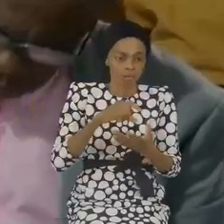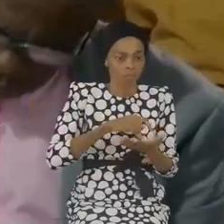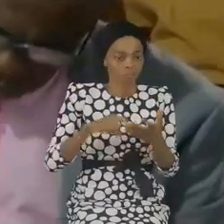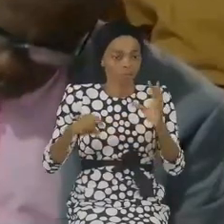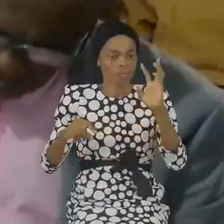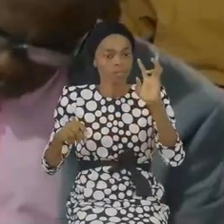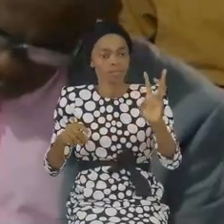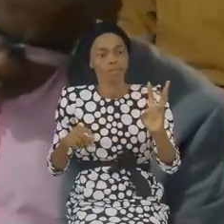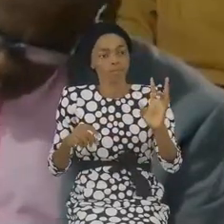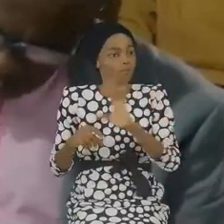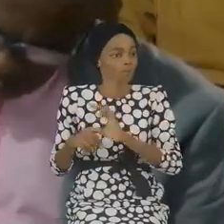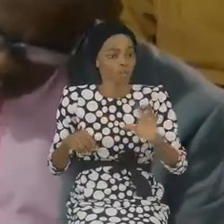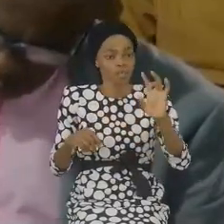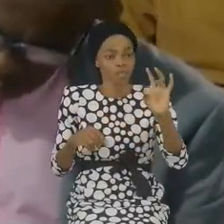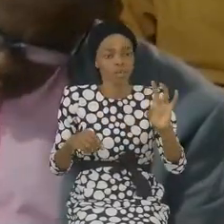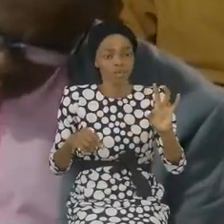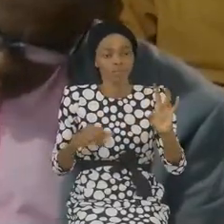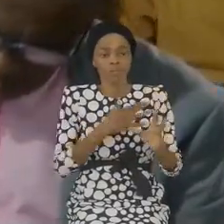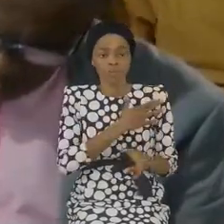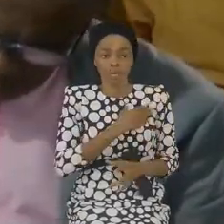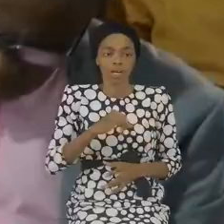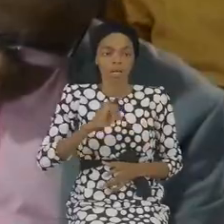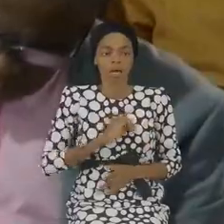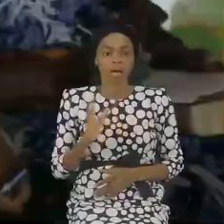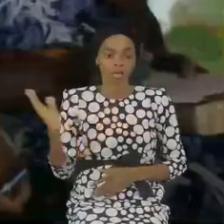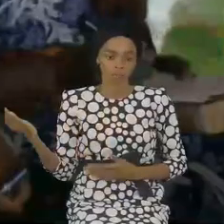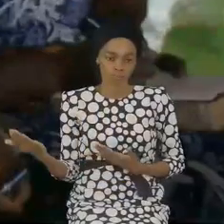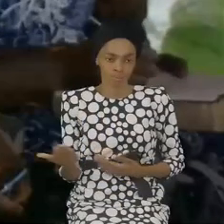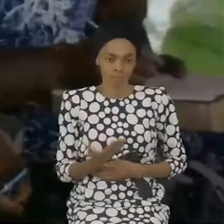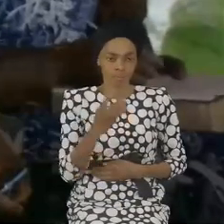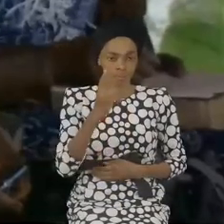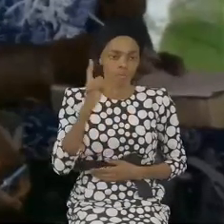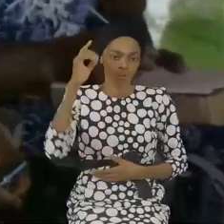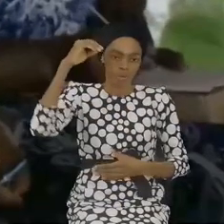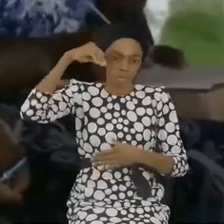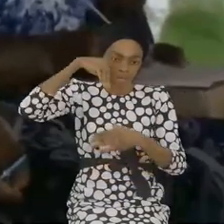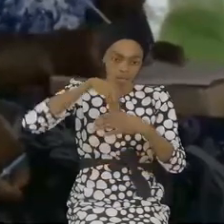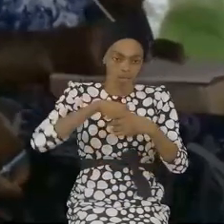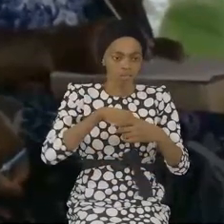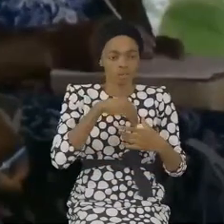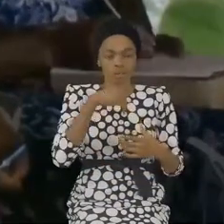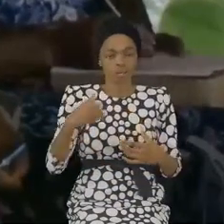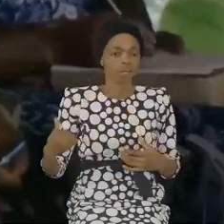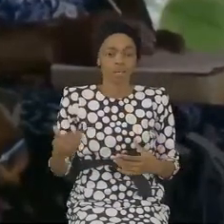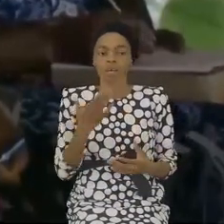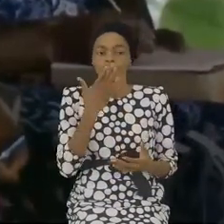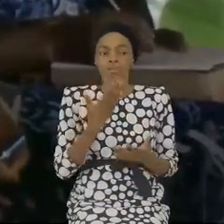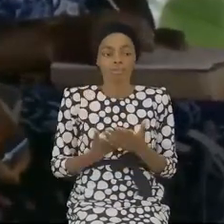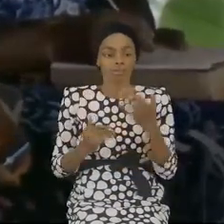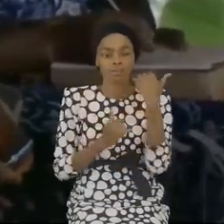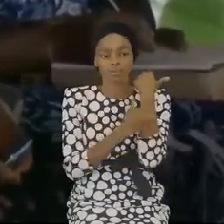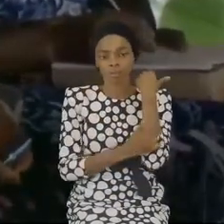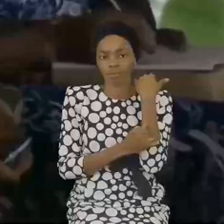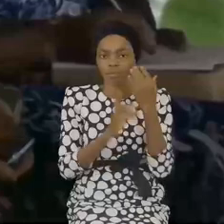Verset 7. Je vous ai fait venir dans un pays semblable à un verger, souligné,